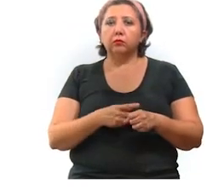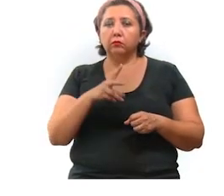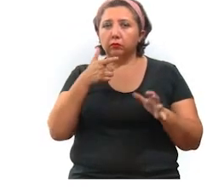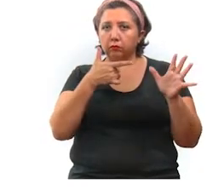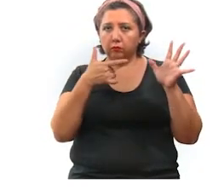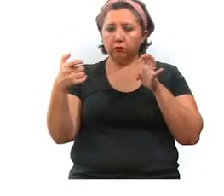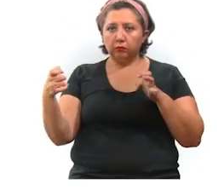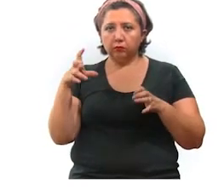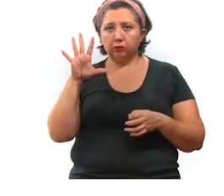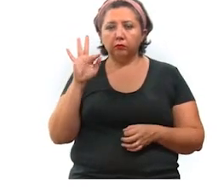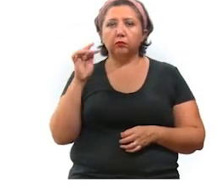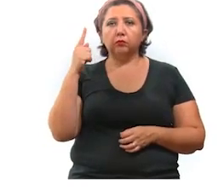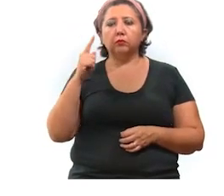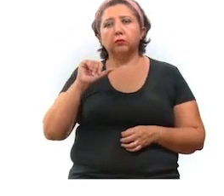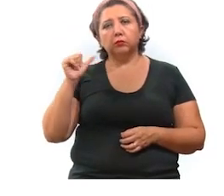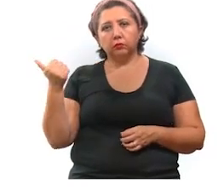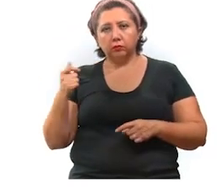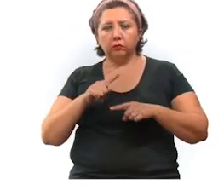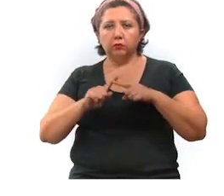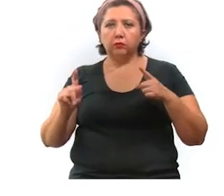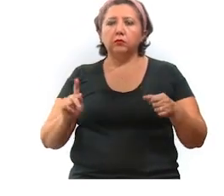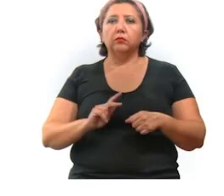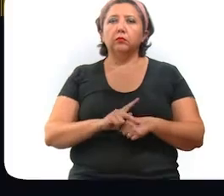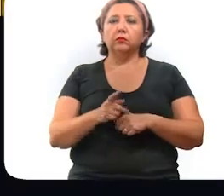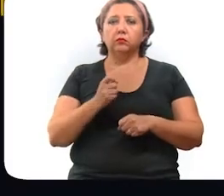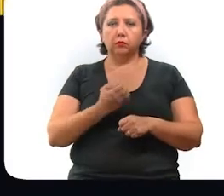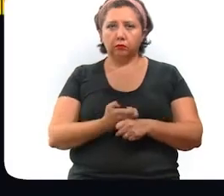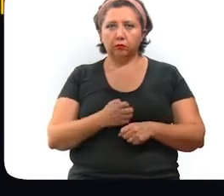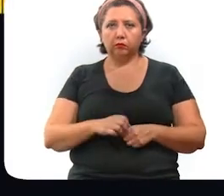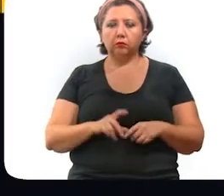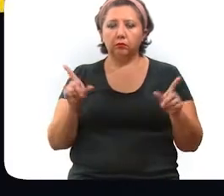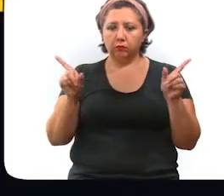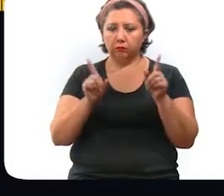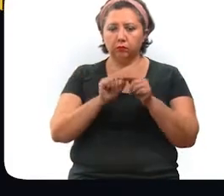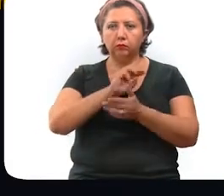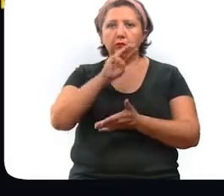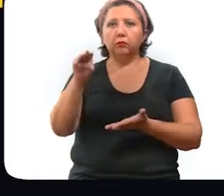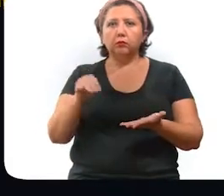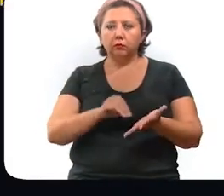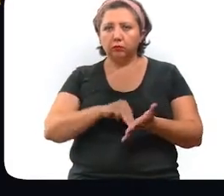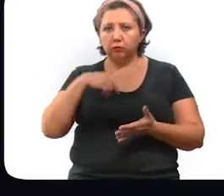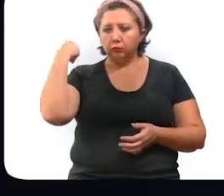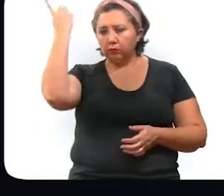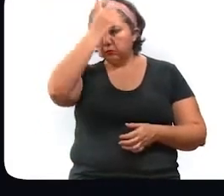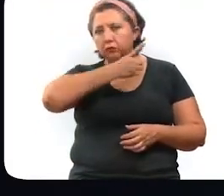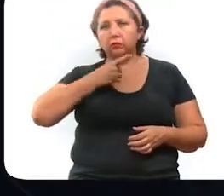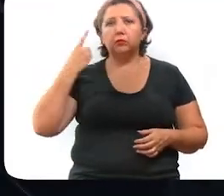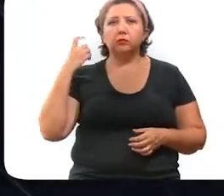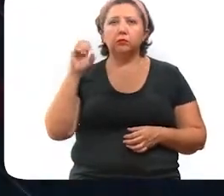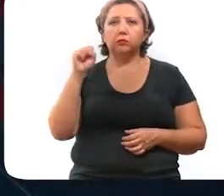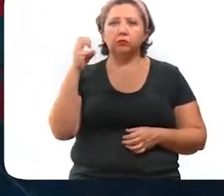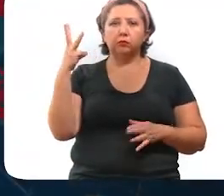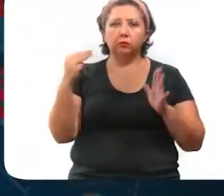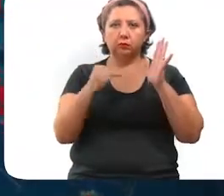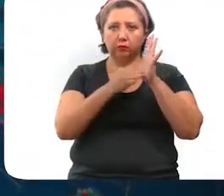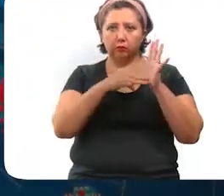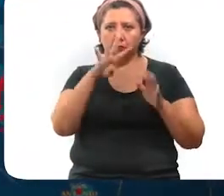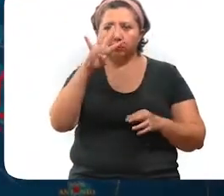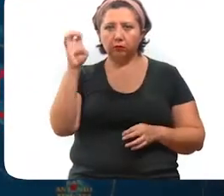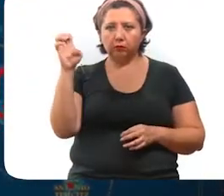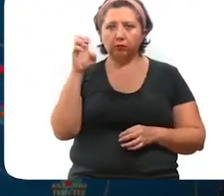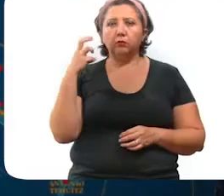tika jakabalka chikhoi, halachau, izan mal tikultel, uku e jujuntul ma kimtelo, soku chukik 6 mil 712 mako, kimigio la